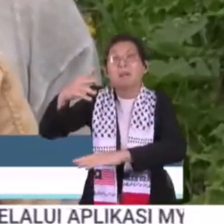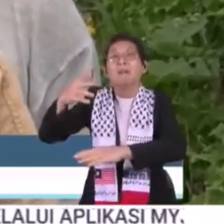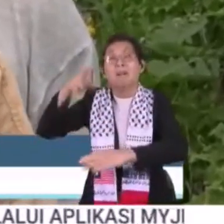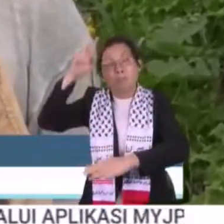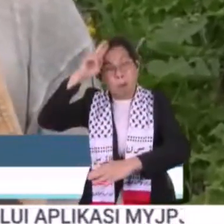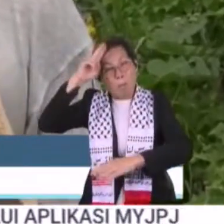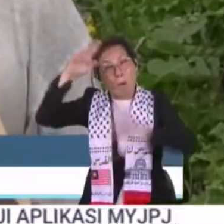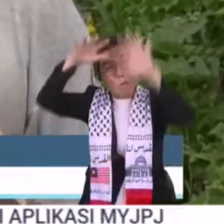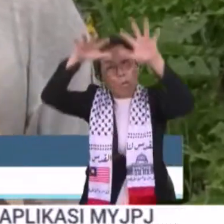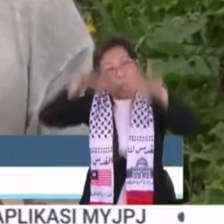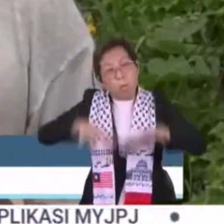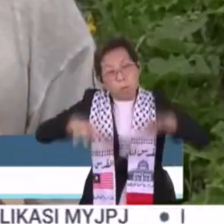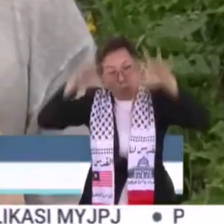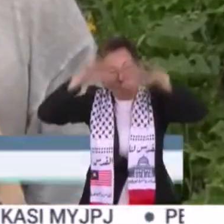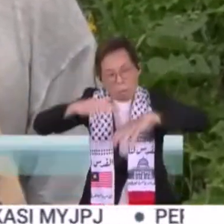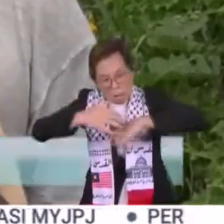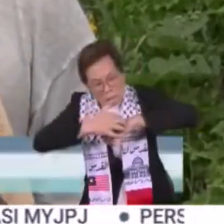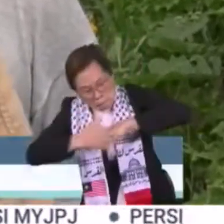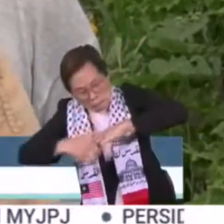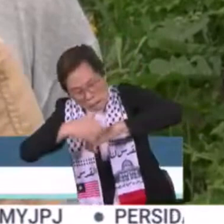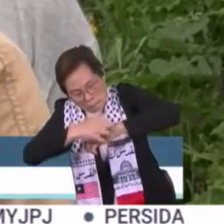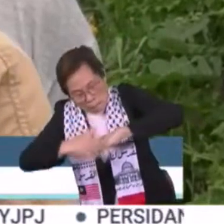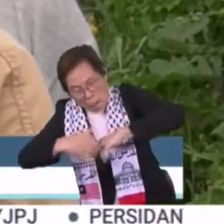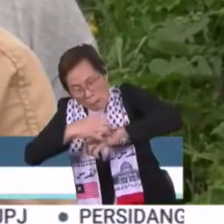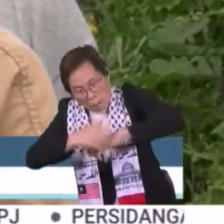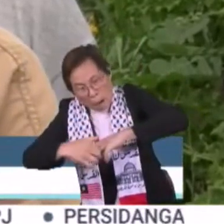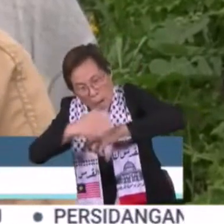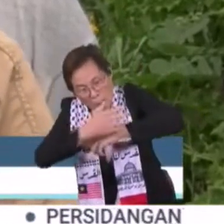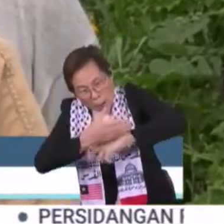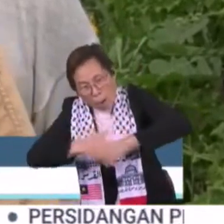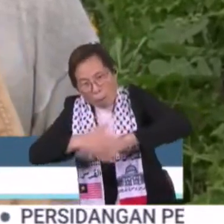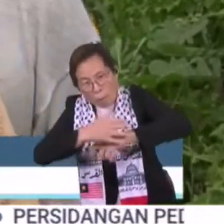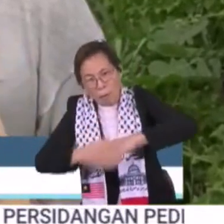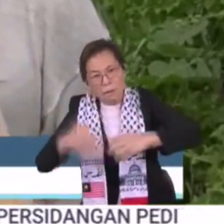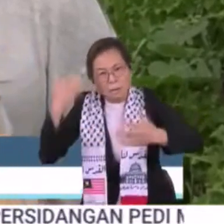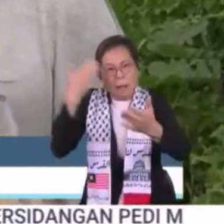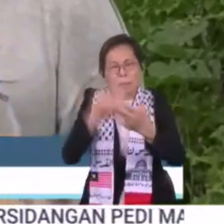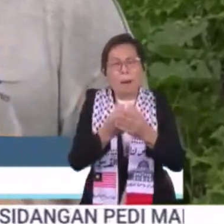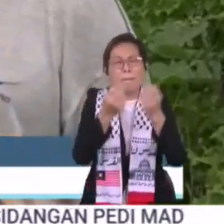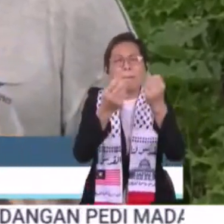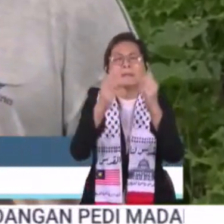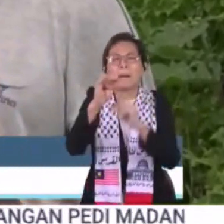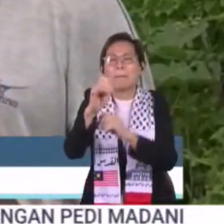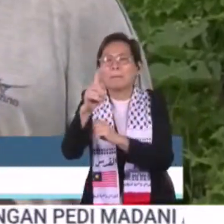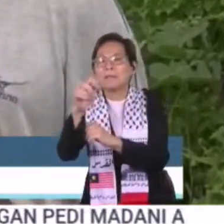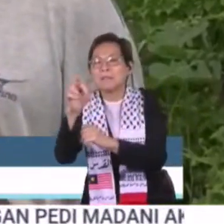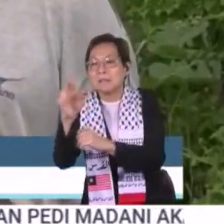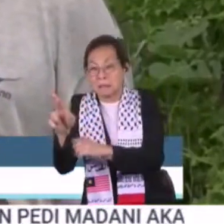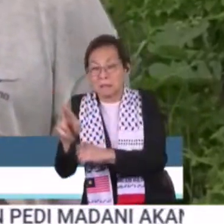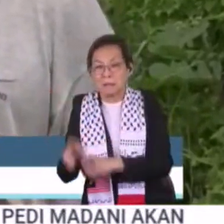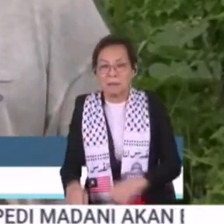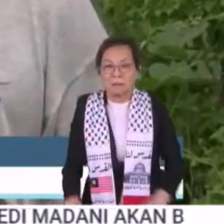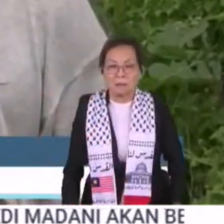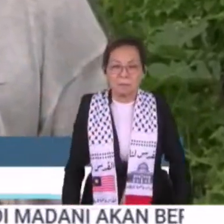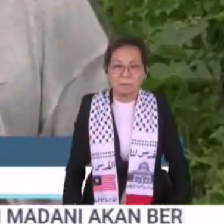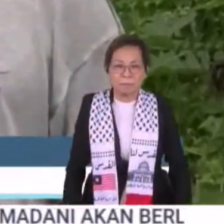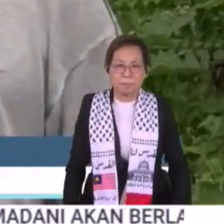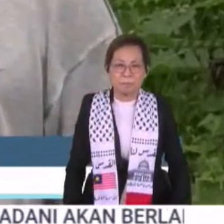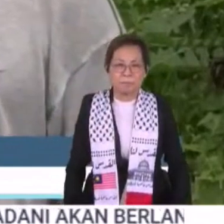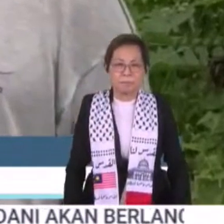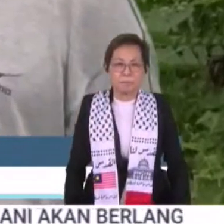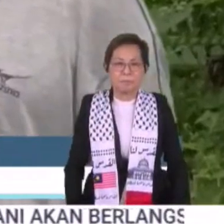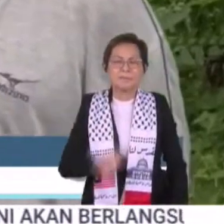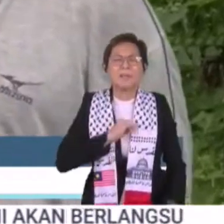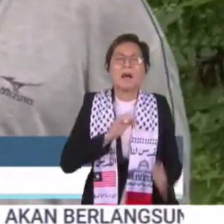banjir dia ambil sikit hingg minta dah daripada asal tu